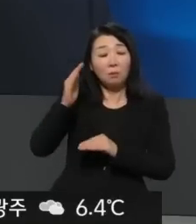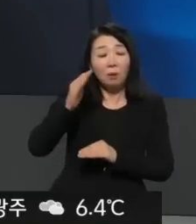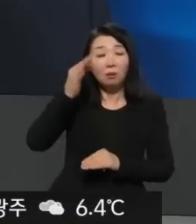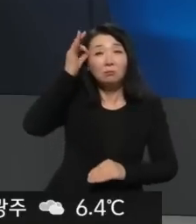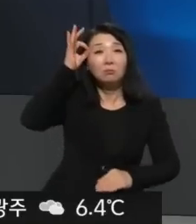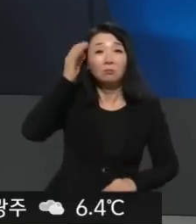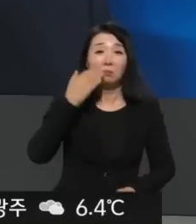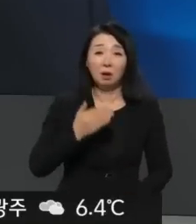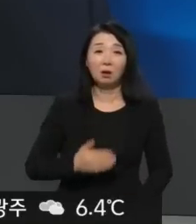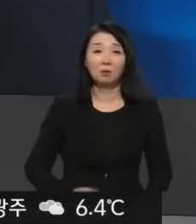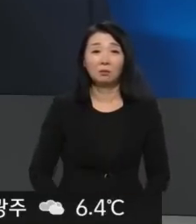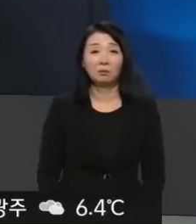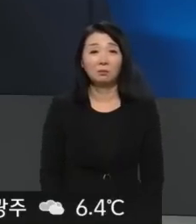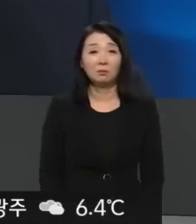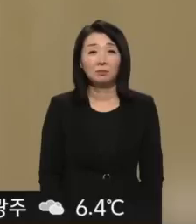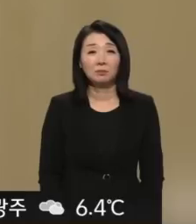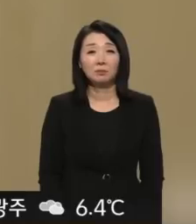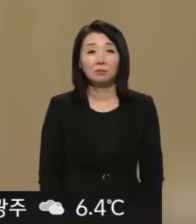수가 없는데요.